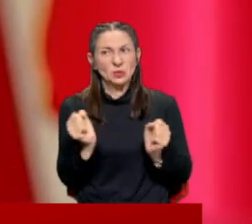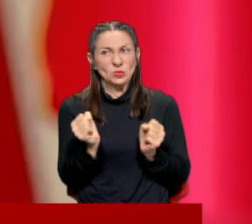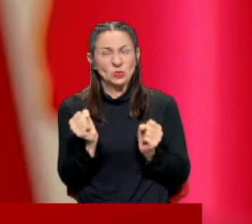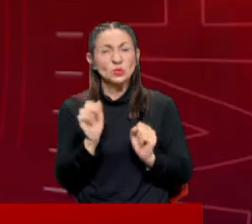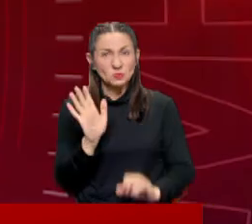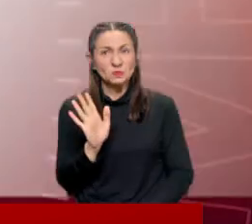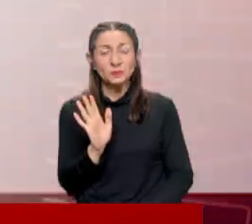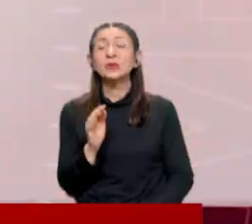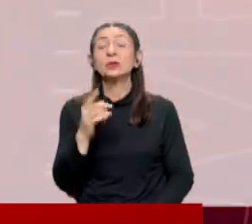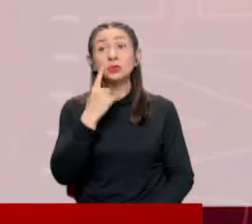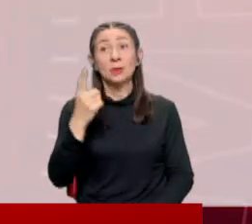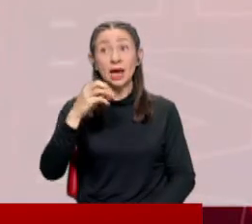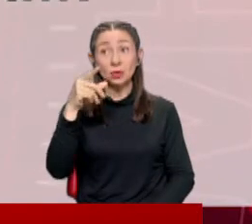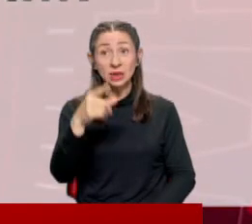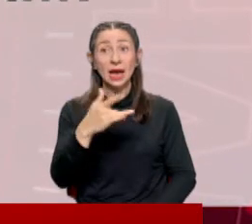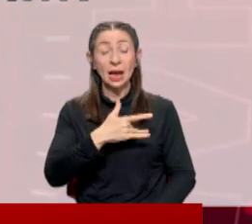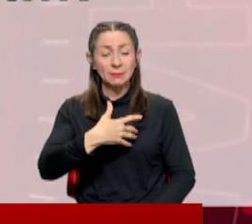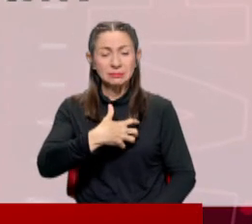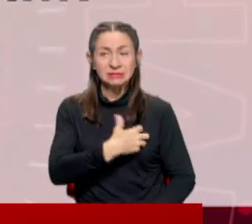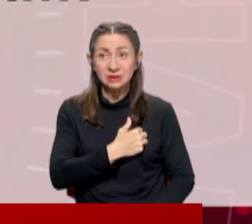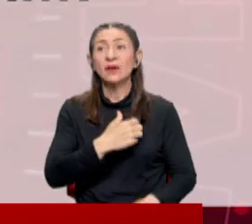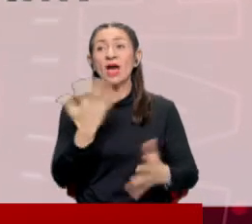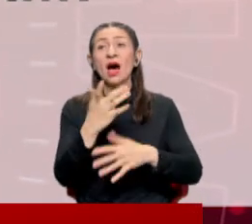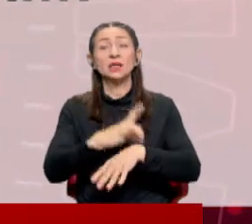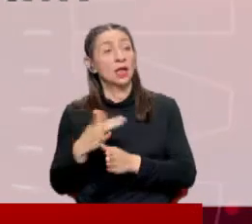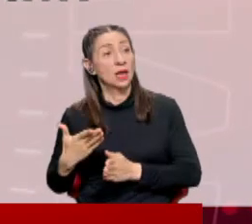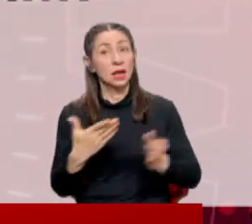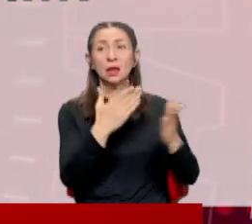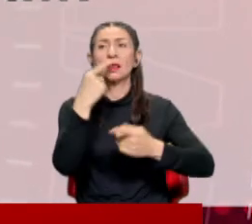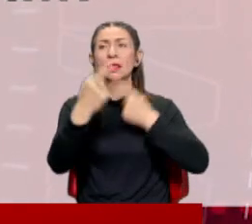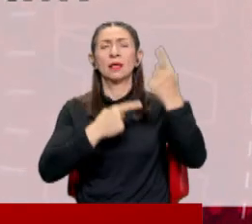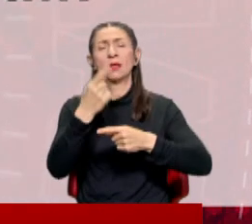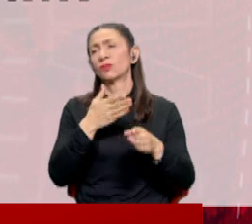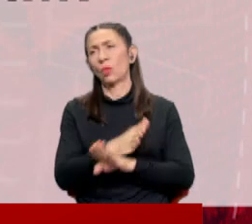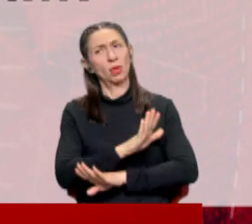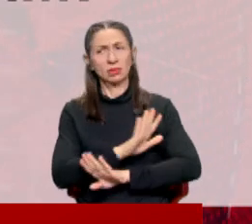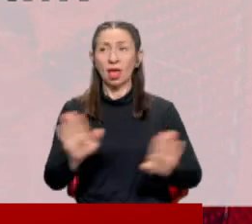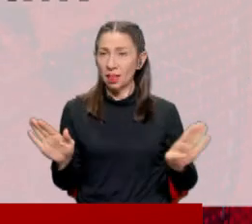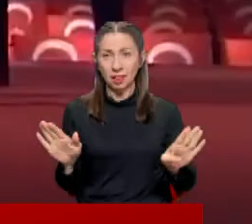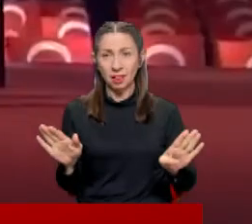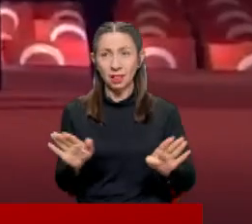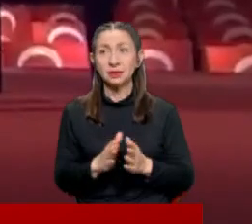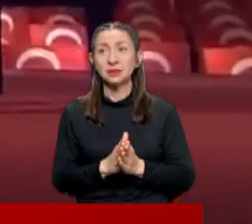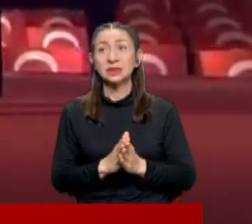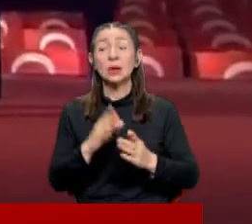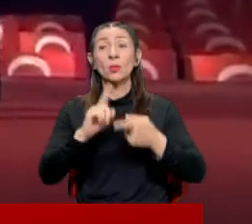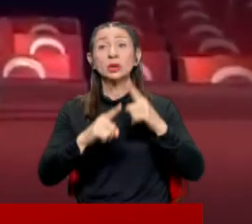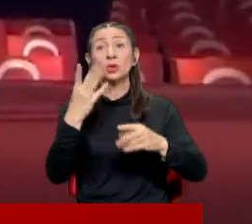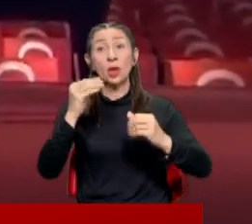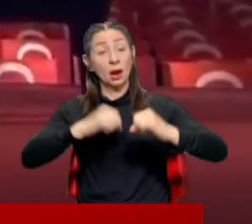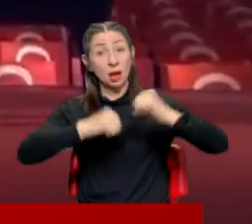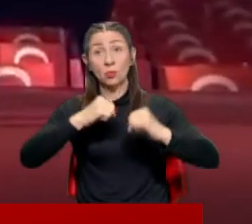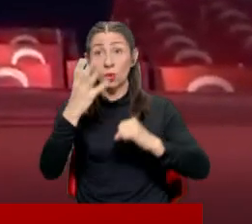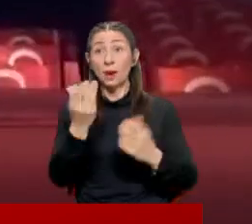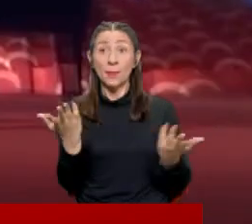manada üşütmüşüm. Cumhurbaşkanı Erdoğan'ın kalp krizi geçirdiği ve hastaneye kaldırıldığı yönündeki iddialar doğru değildir. Siyaseten rakip